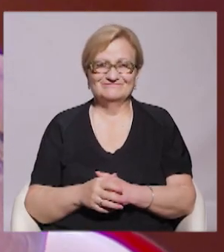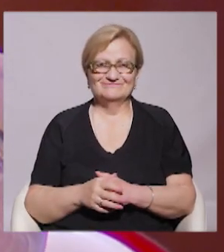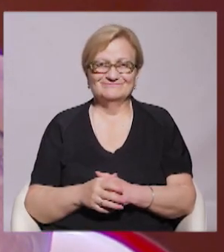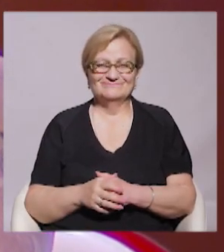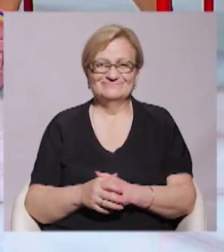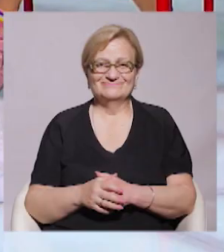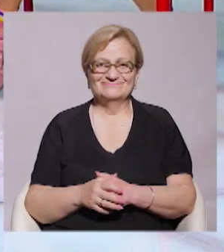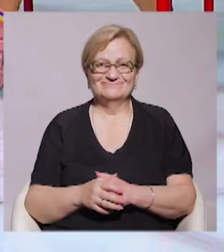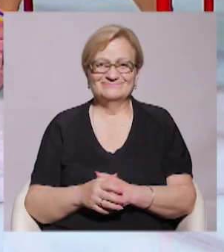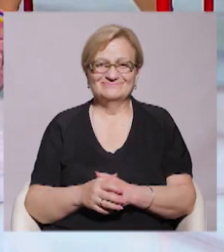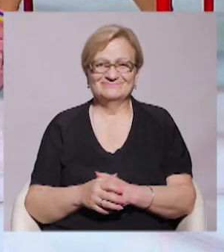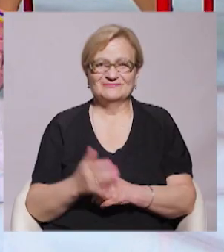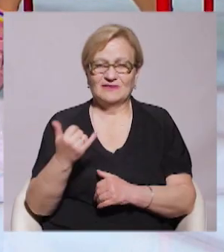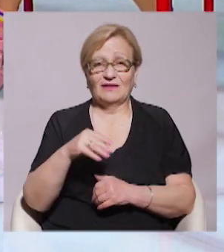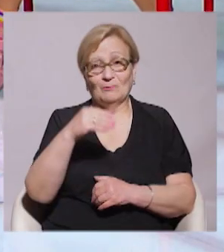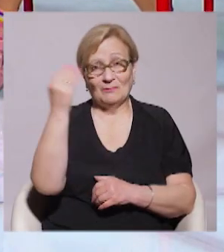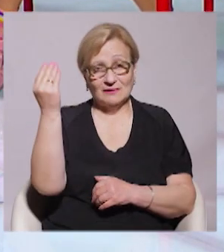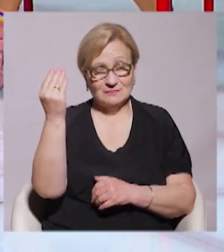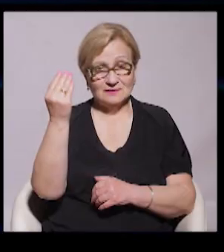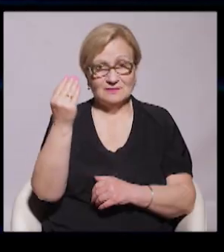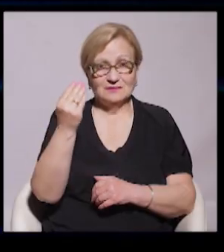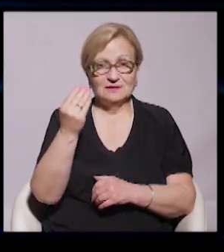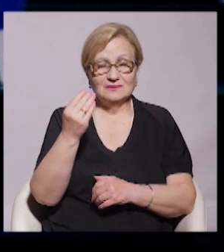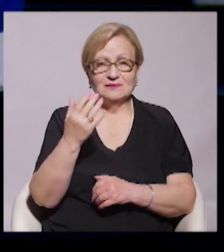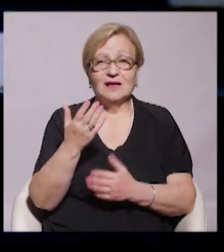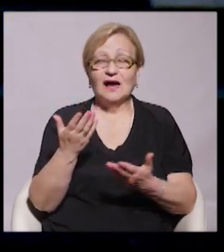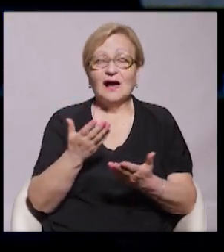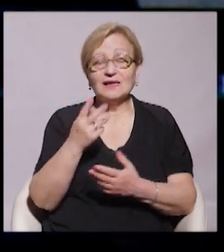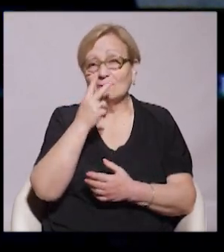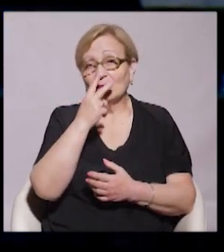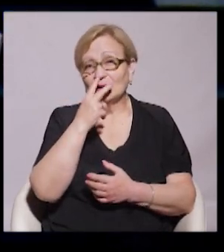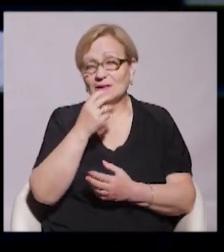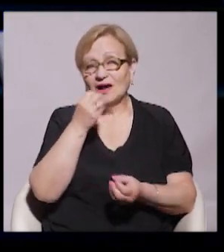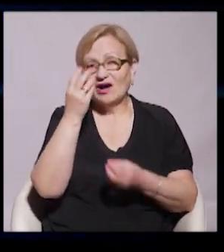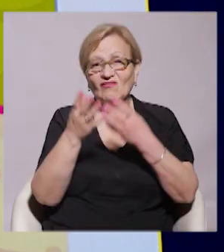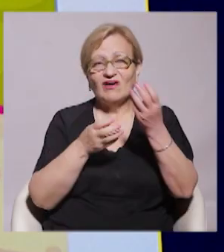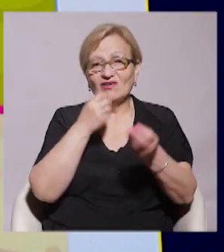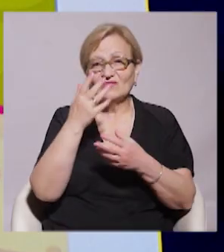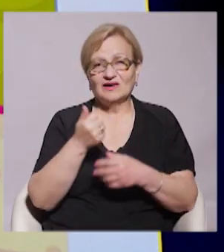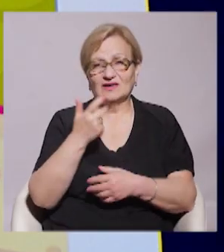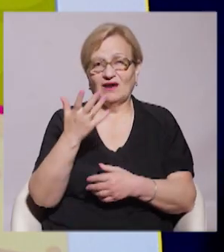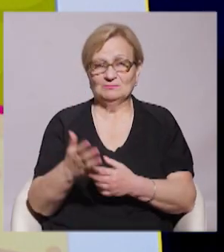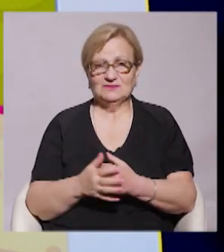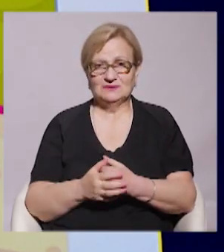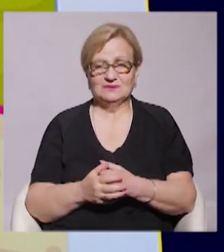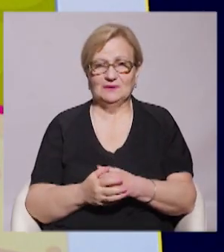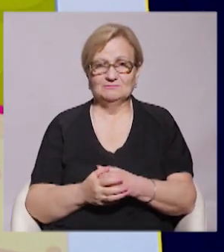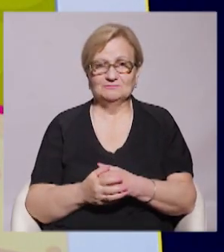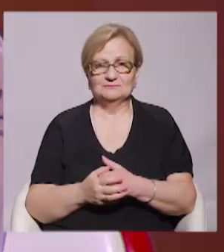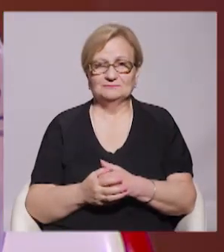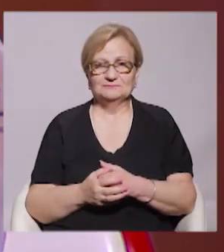ახლა აწიეთ ის ბარათი, რომელზეც გამოსახულია ყვავილების რაოდენობა. რამდენი ყვავილია?